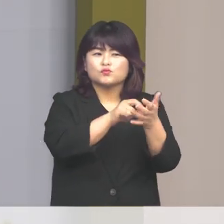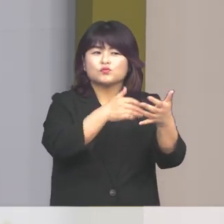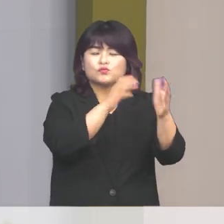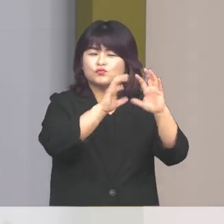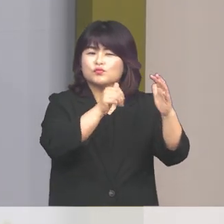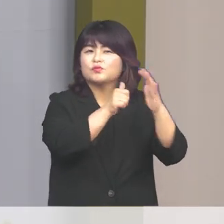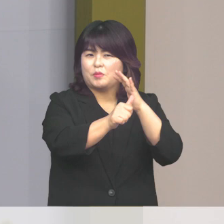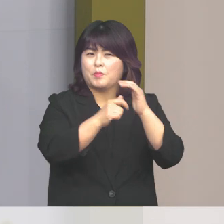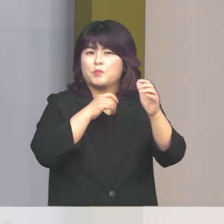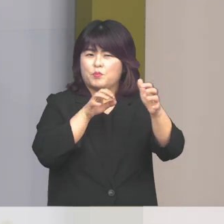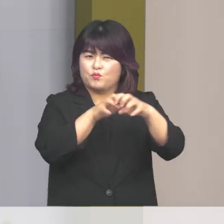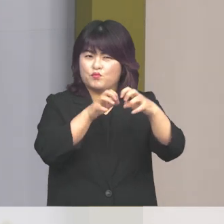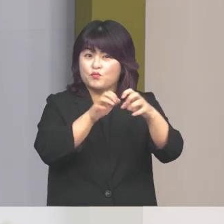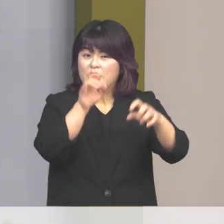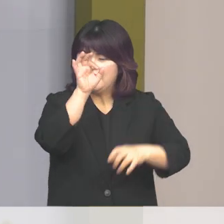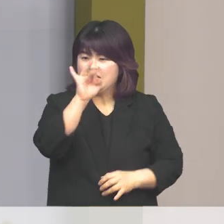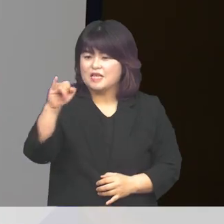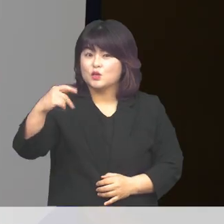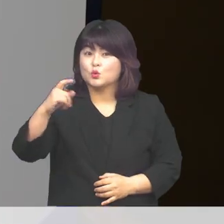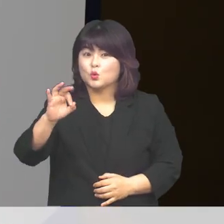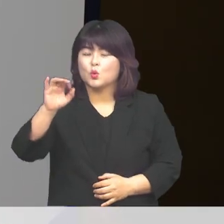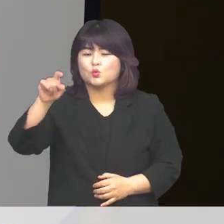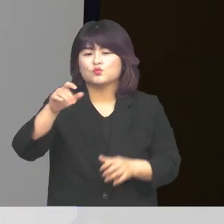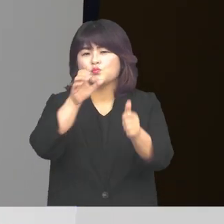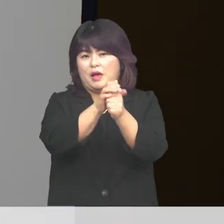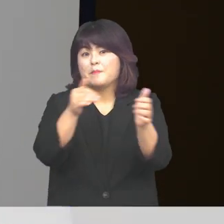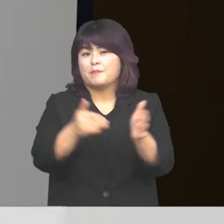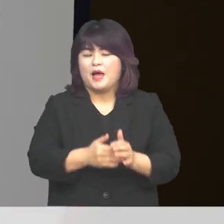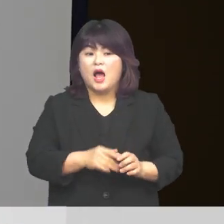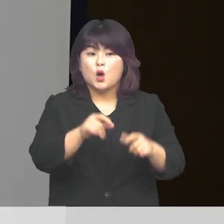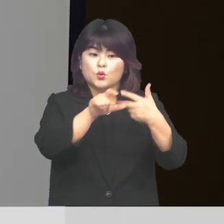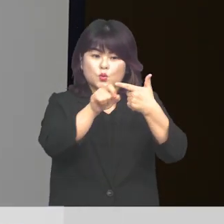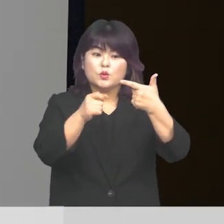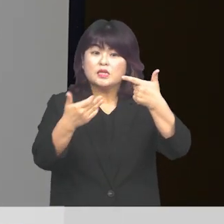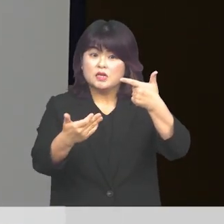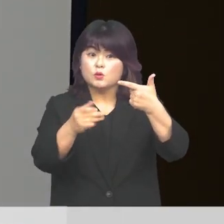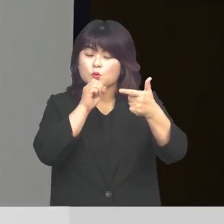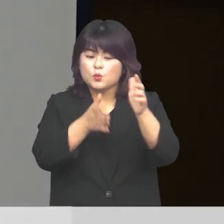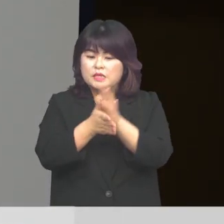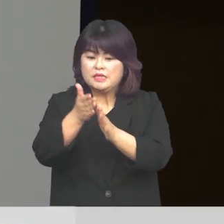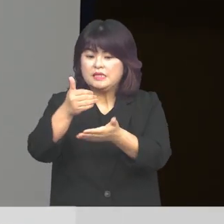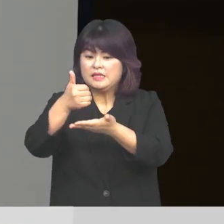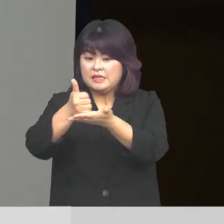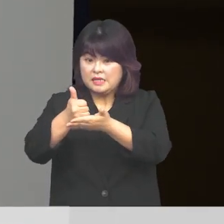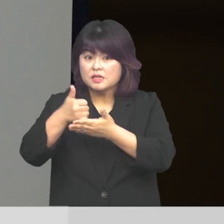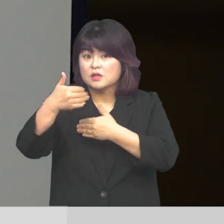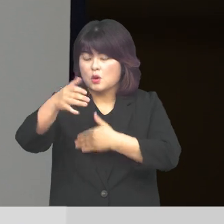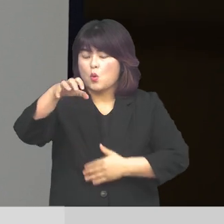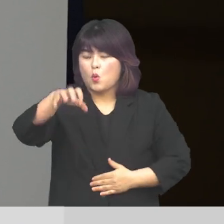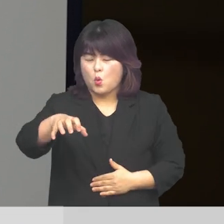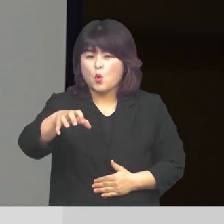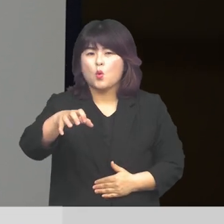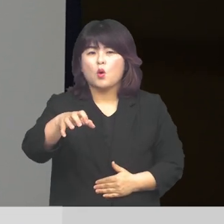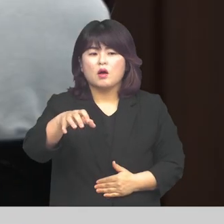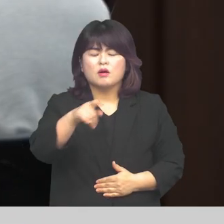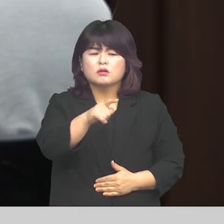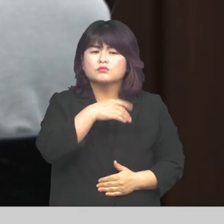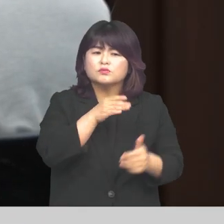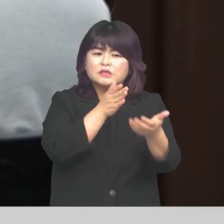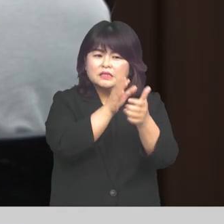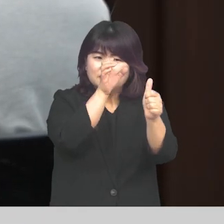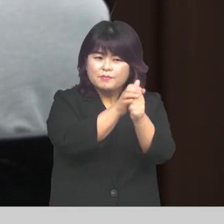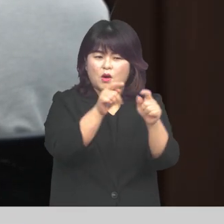국가대표 공격수 이동국을 선임했습니다. 이상일 용인특례시장은 지난 19일 시청시장실에서 이동국